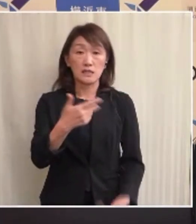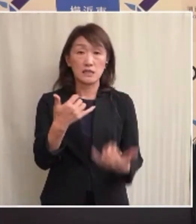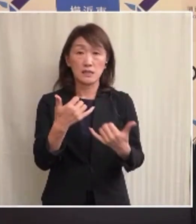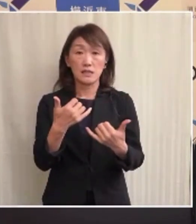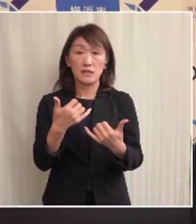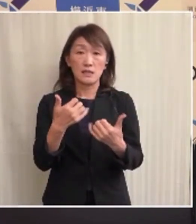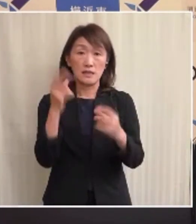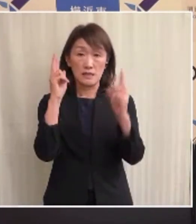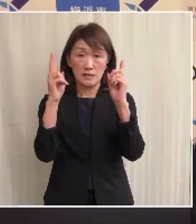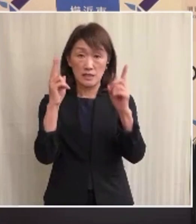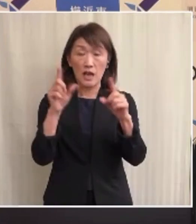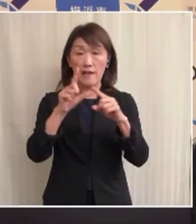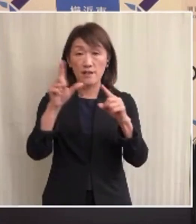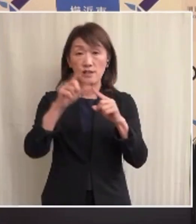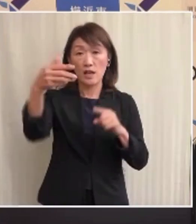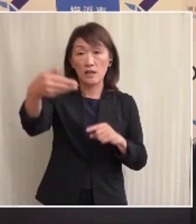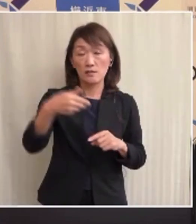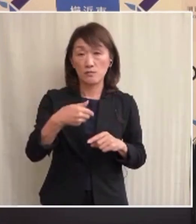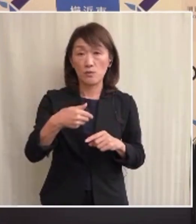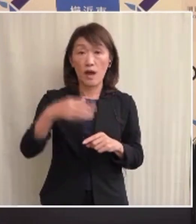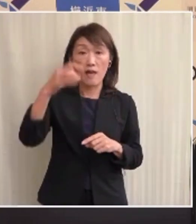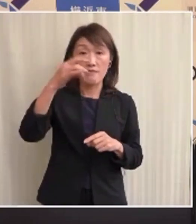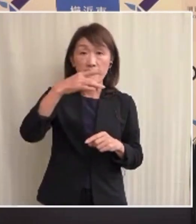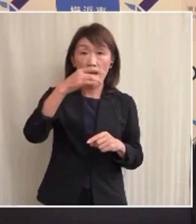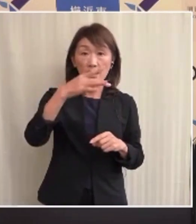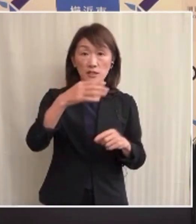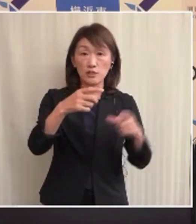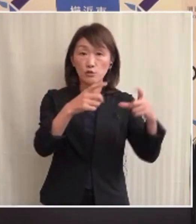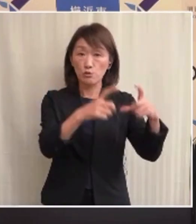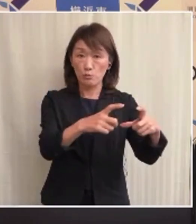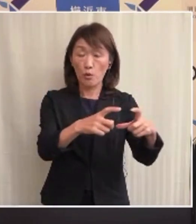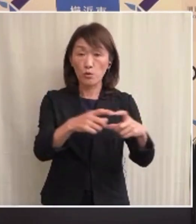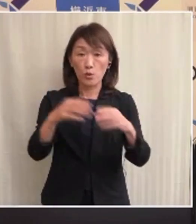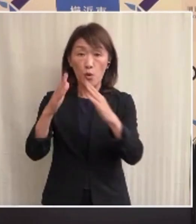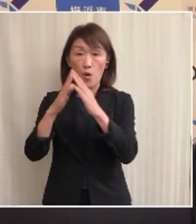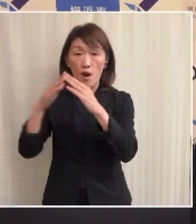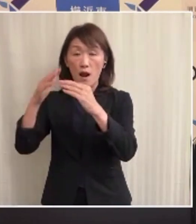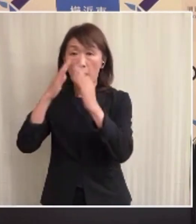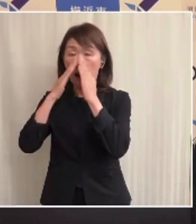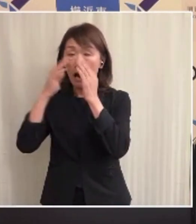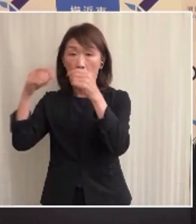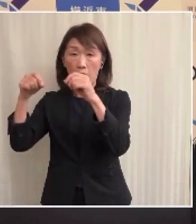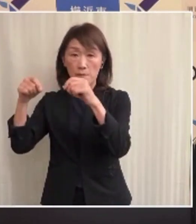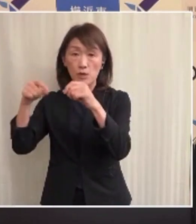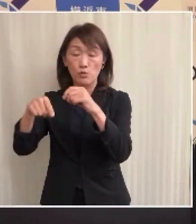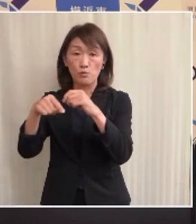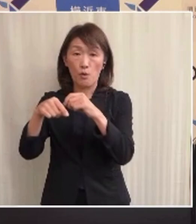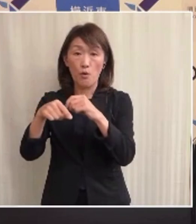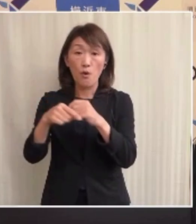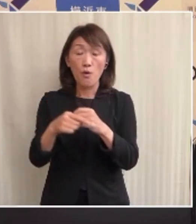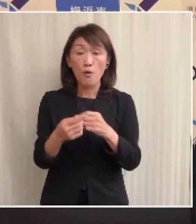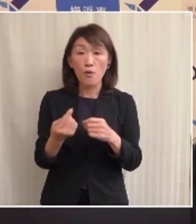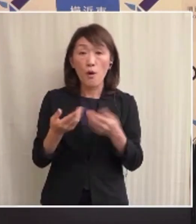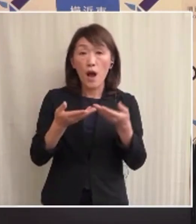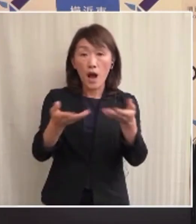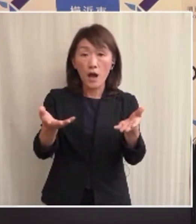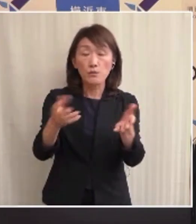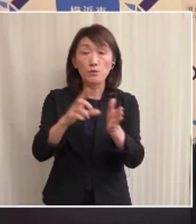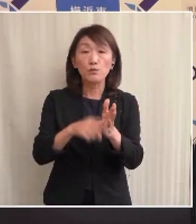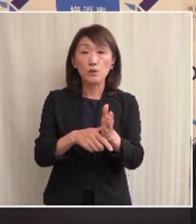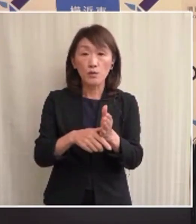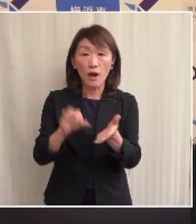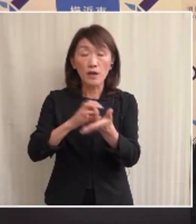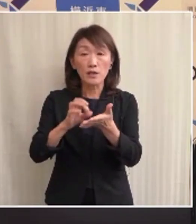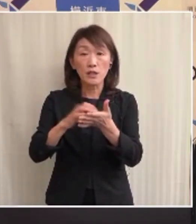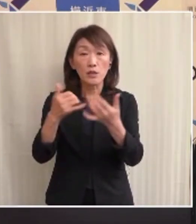。電子クーポンと紙クーポンの方なんですけど、 はい、 これは配布にあたっては、そのこれまで利用したことがない人を新たに利